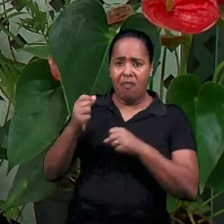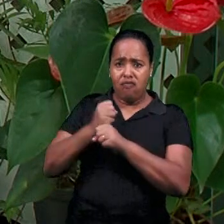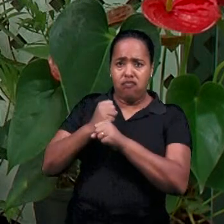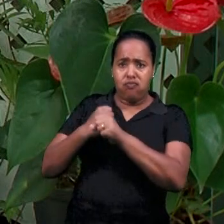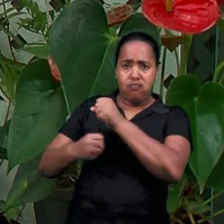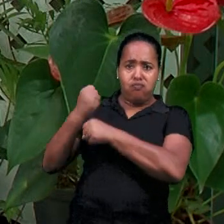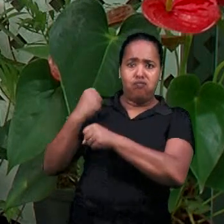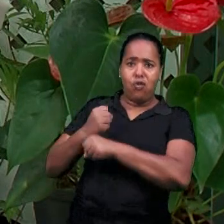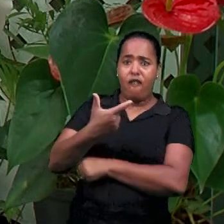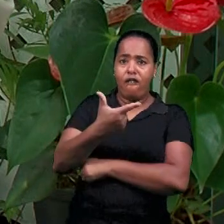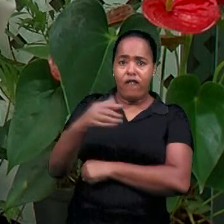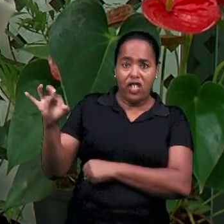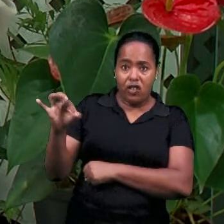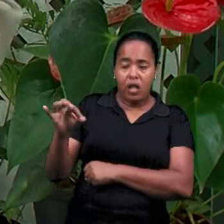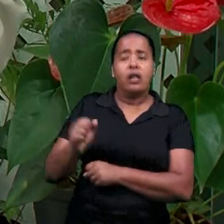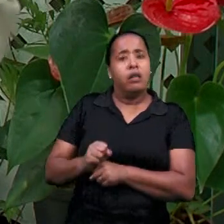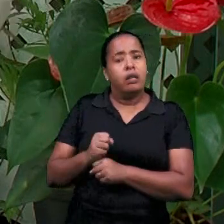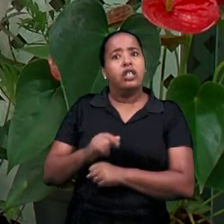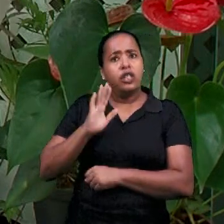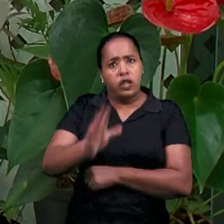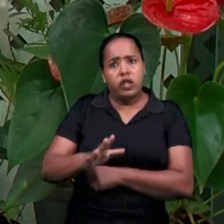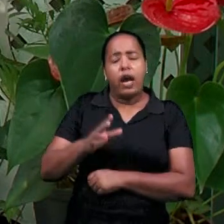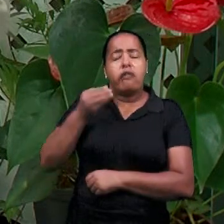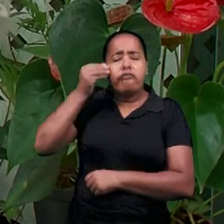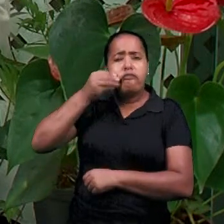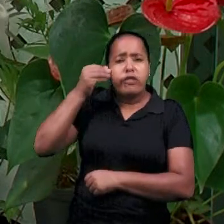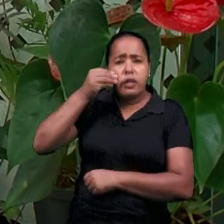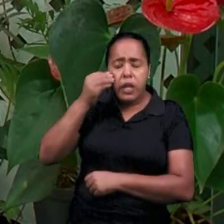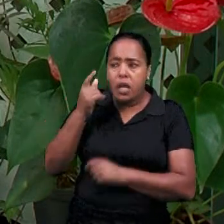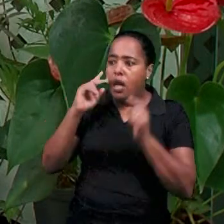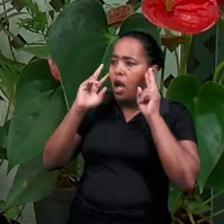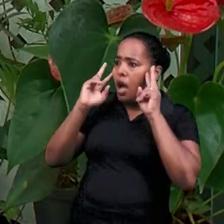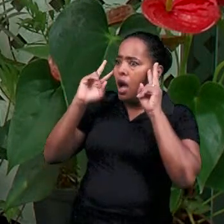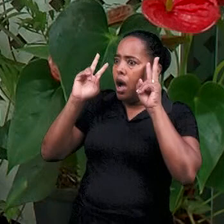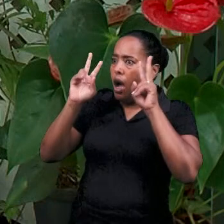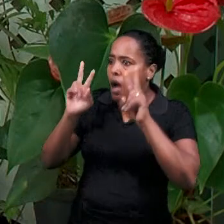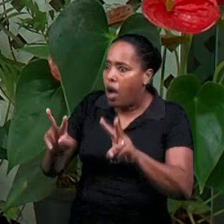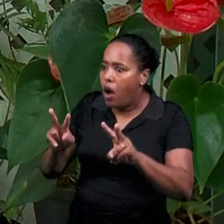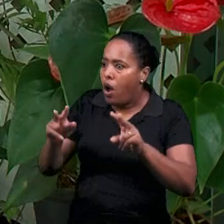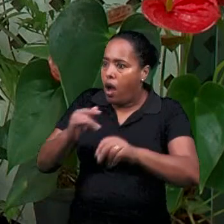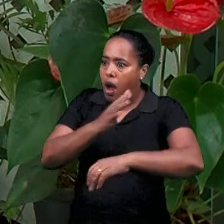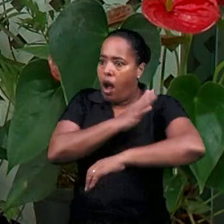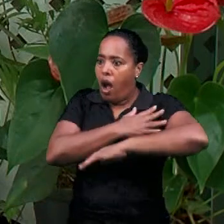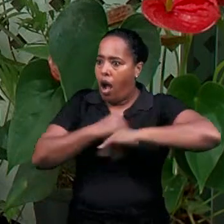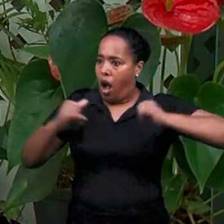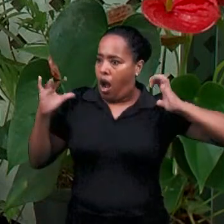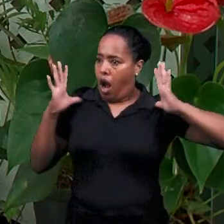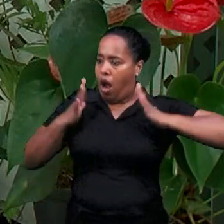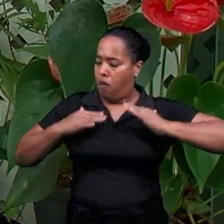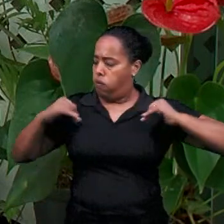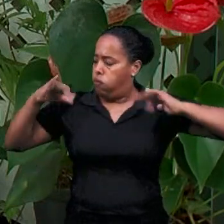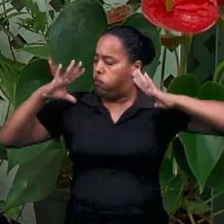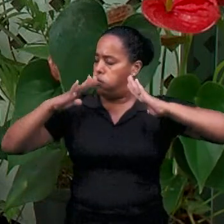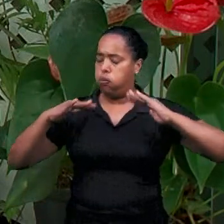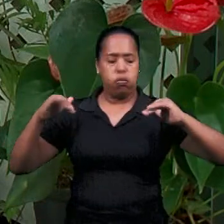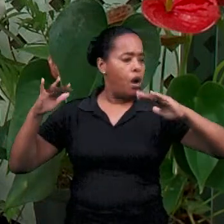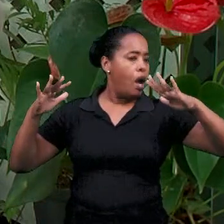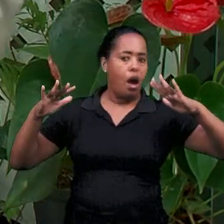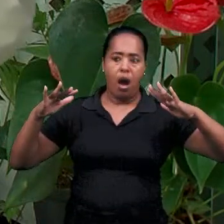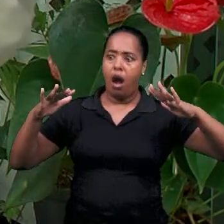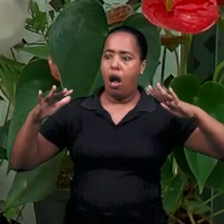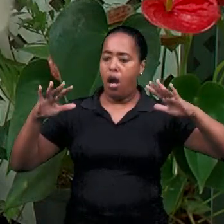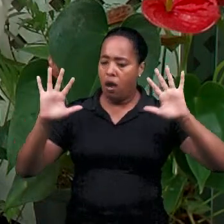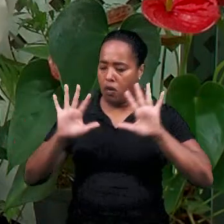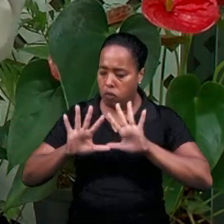il y a 20 ans. Donc, il raconte l'expérience. Et donc, quand il a vu l'aile